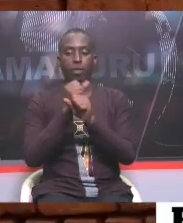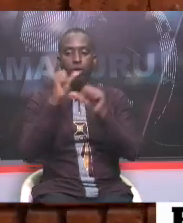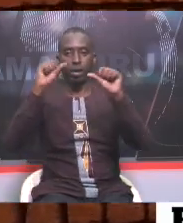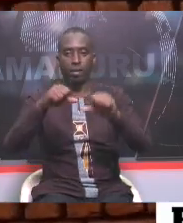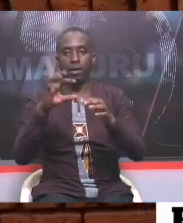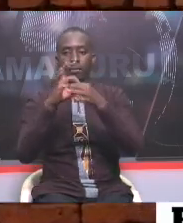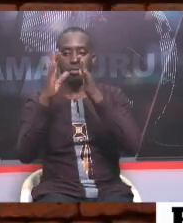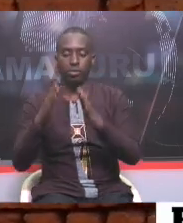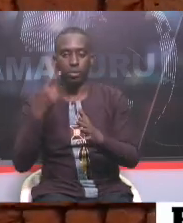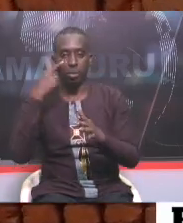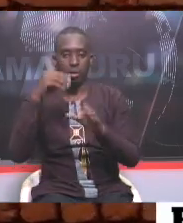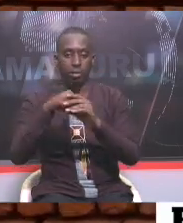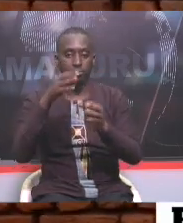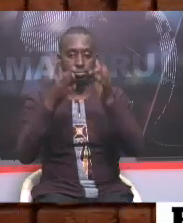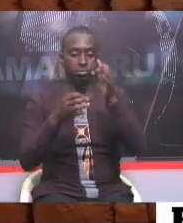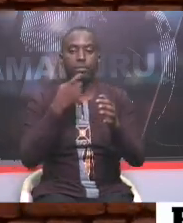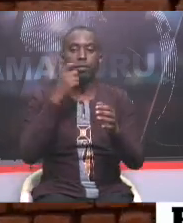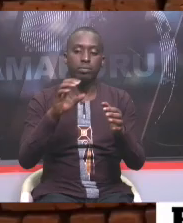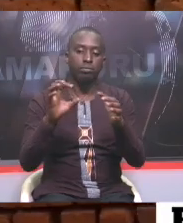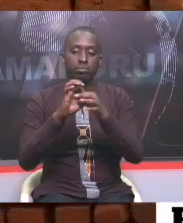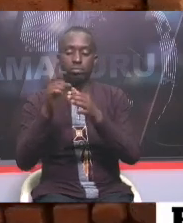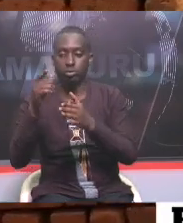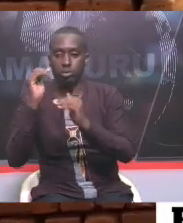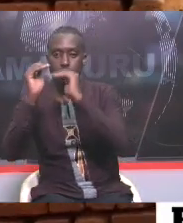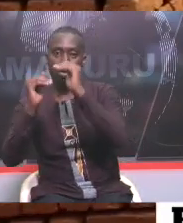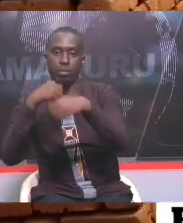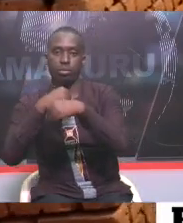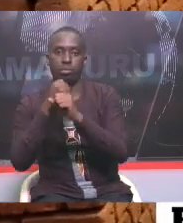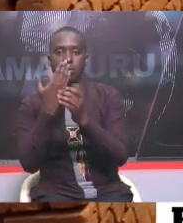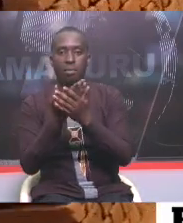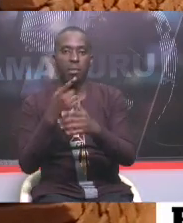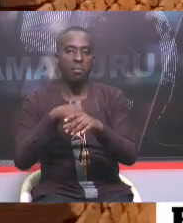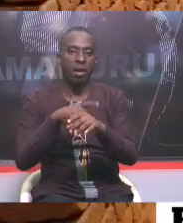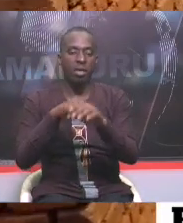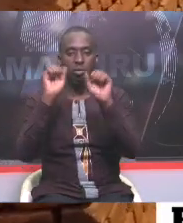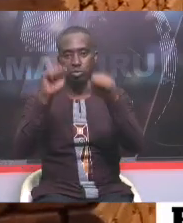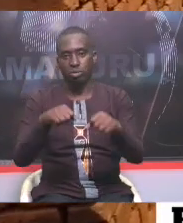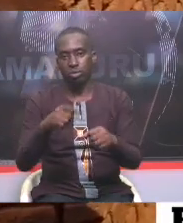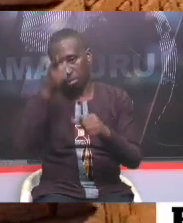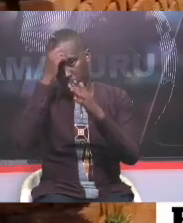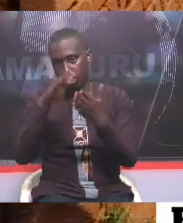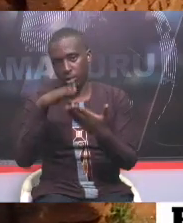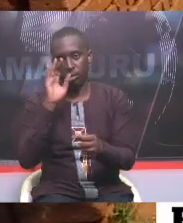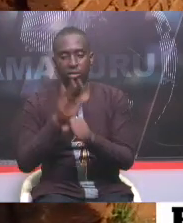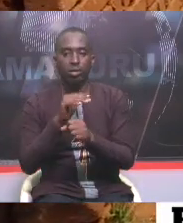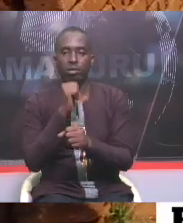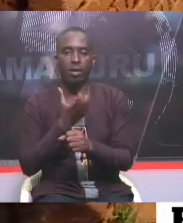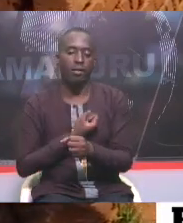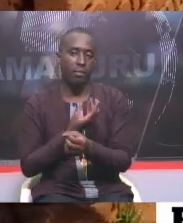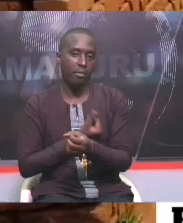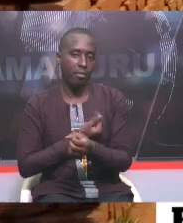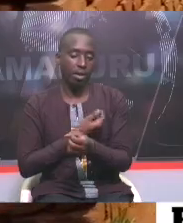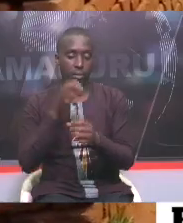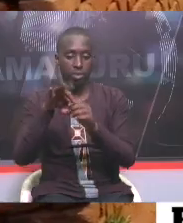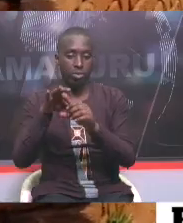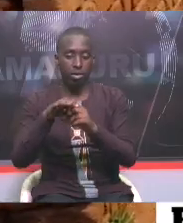ni ukwisanga mu nkiko kw'aburanyi bakabaye barunzwe n'uru rwego, ibi bigatwara umwanya ndetse n'ubushobozi ku baturage akenshi baba badafite amikoro. Amatora